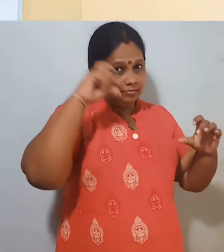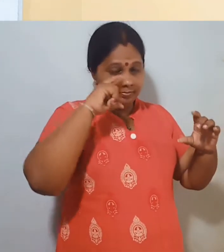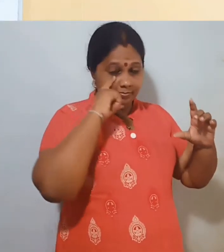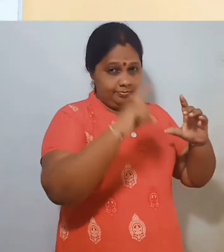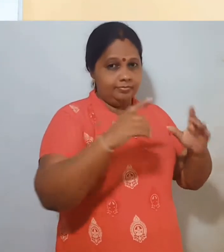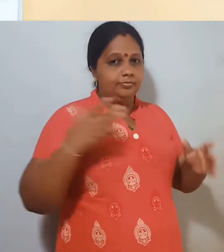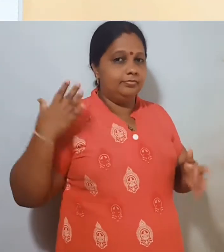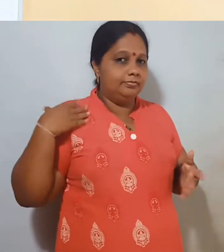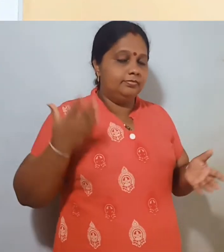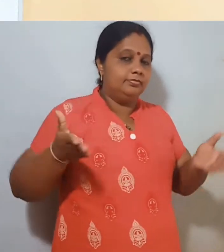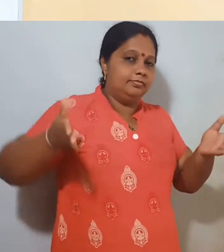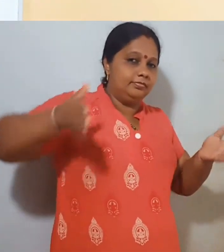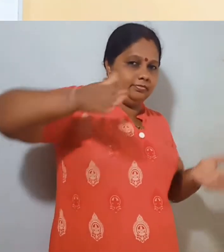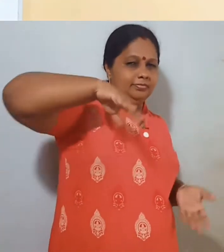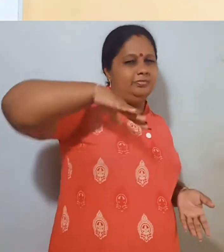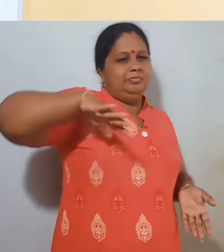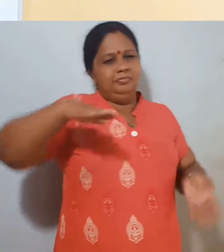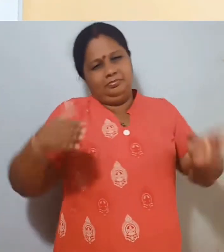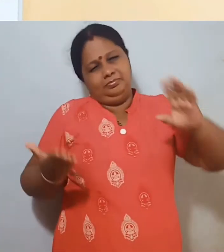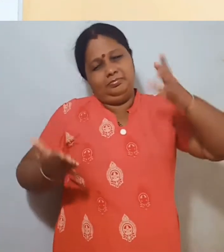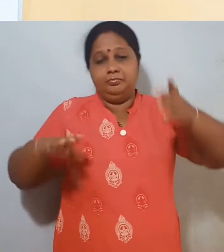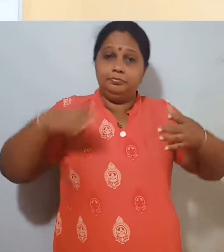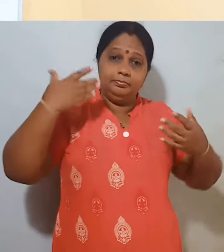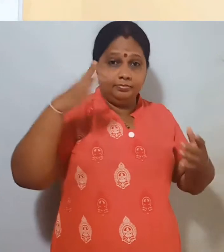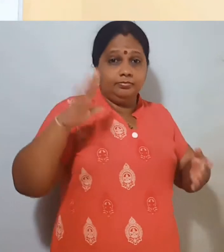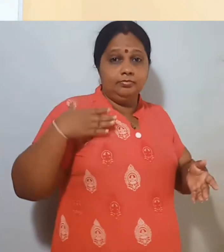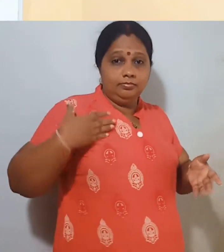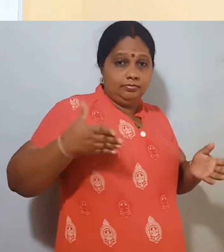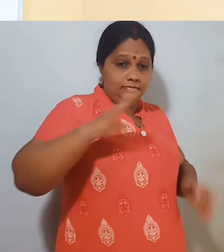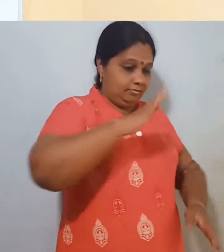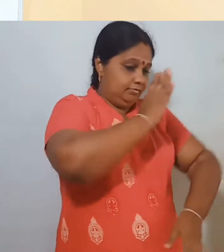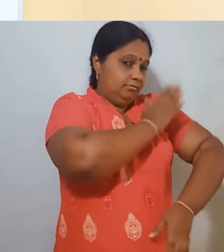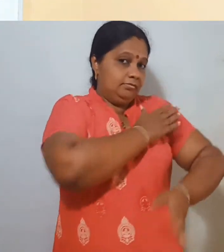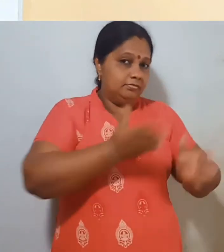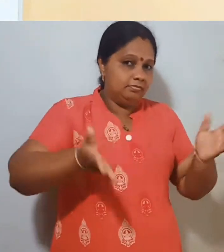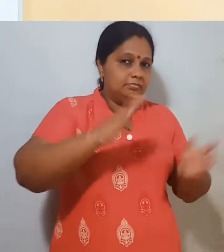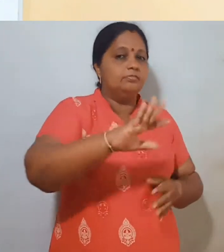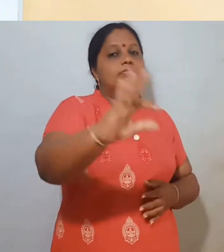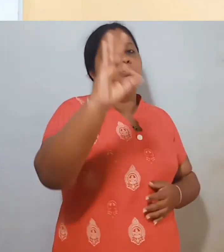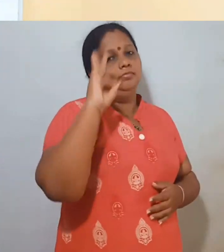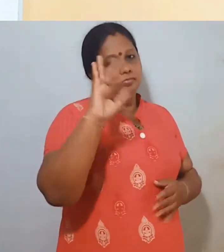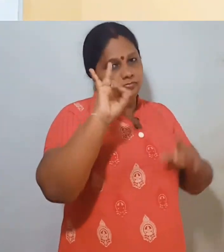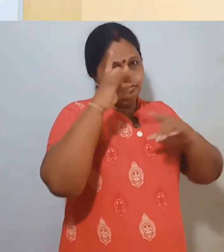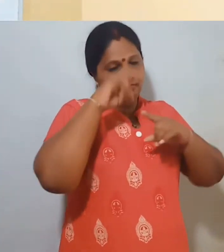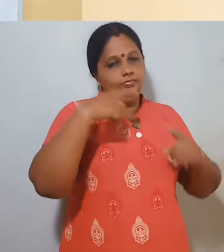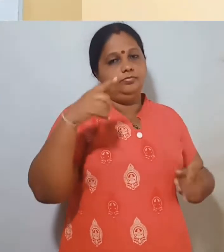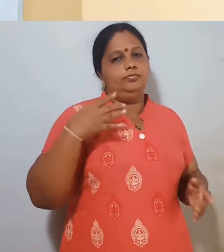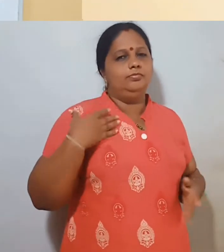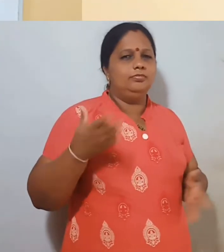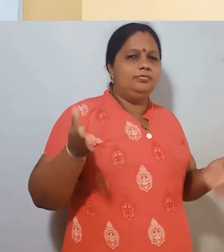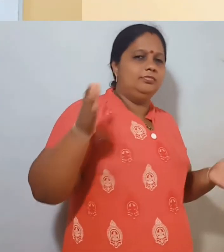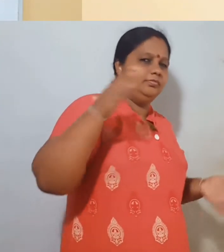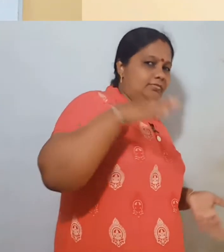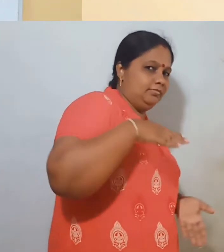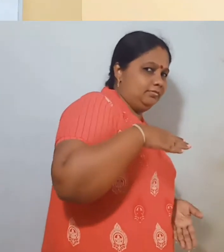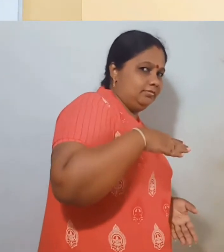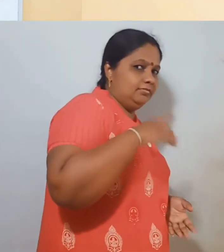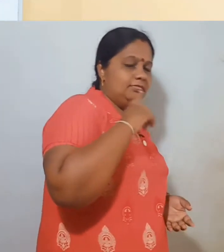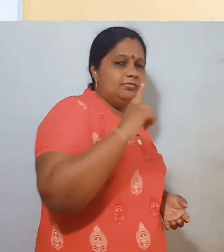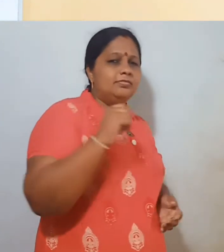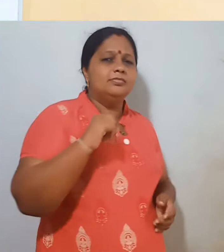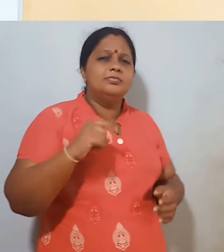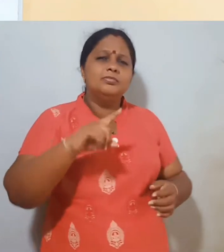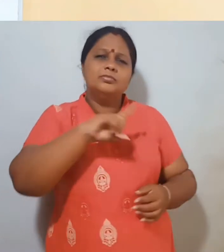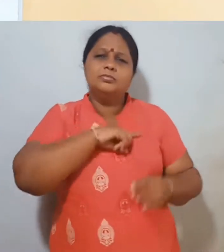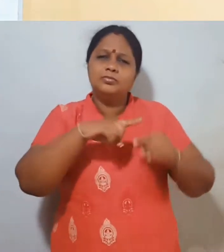இடது பக்கமாக அல்லது ஏதோ ஒரு பக்கமாக, இடது பக்கம் சரிச்சு விடணும். நாங்க ஏன் இதை ஒரு பக்கம் சரிச்சு விடணும் என்றால்